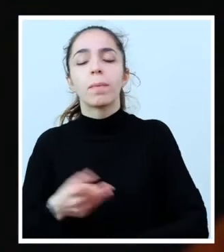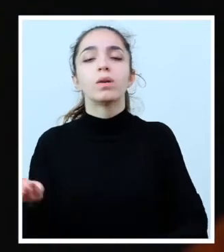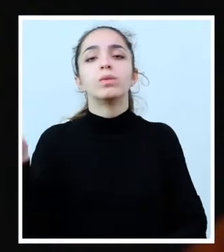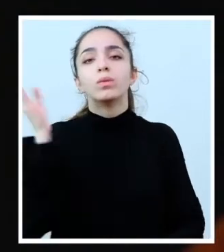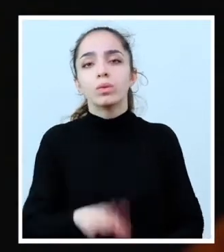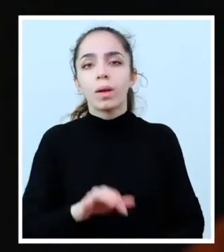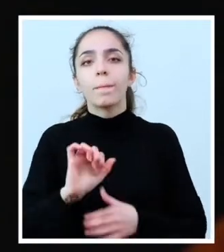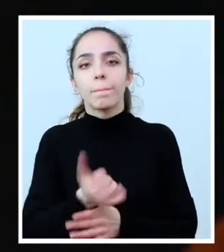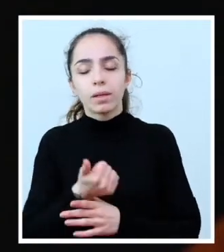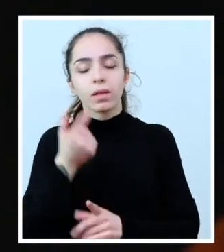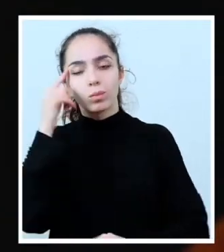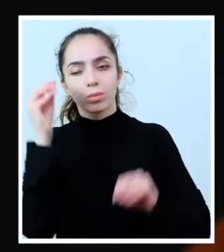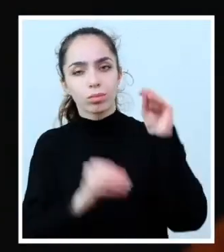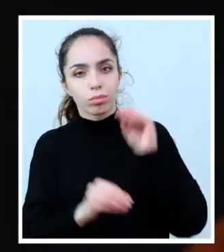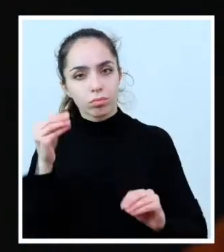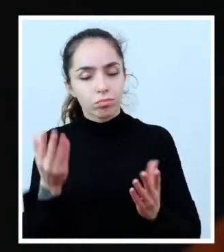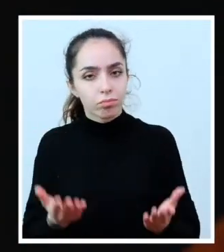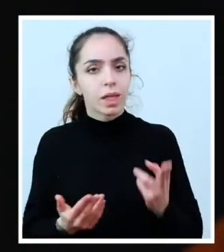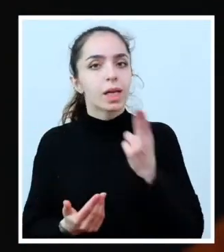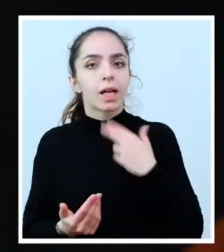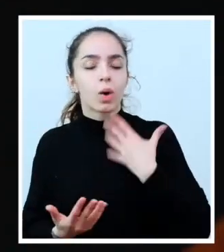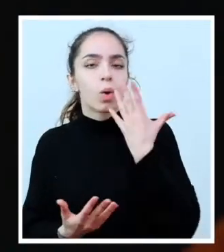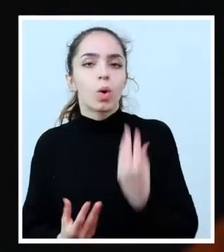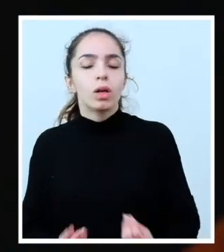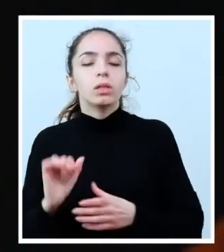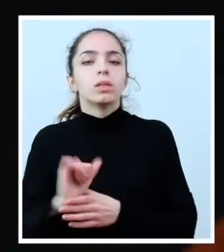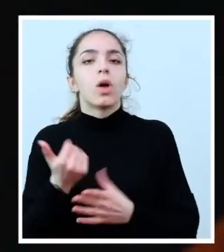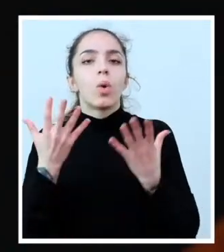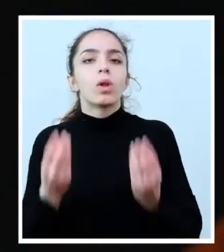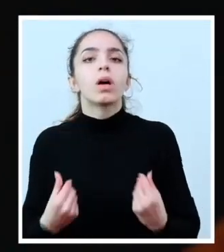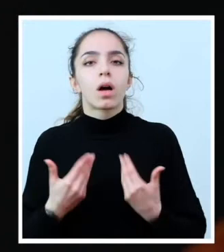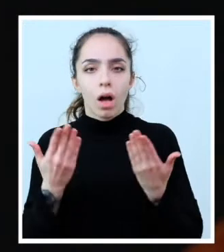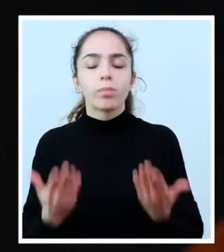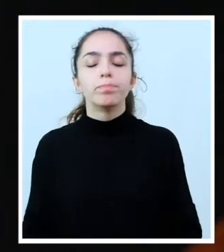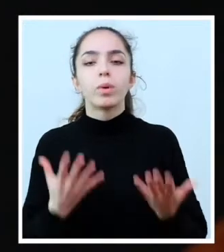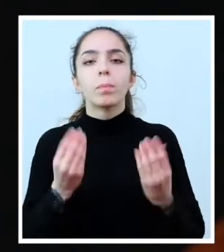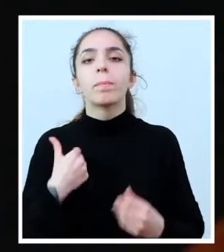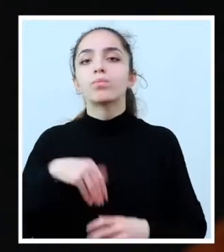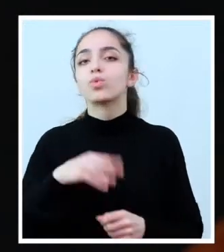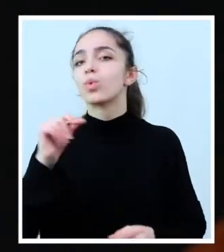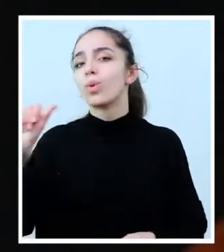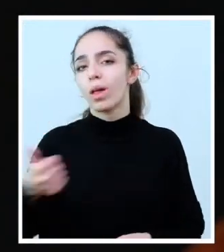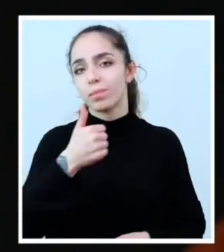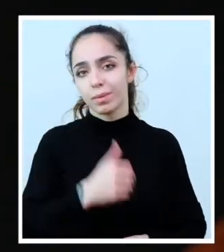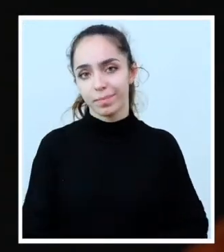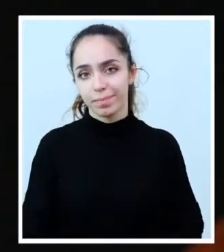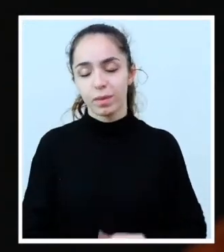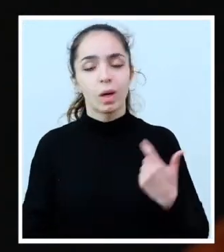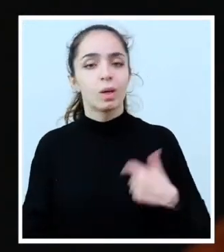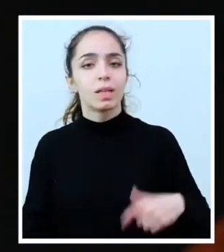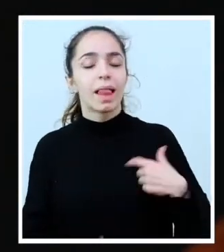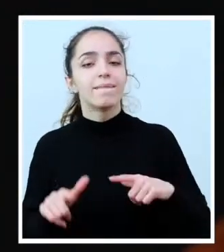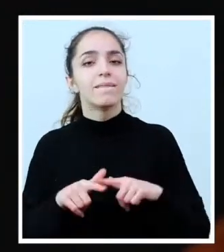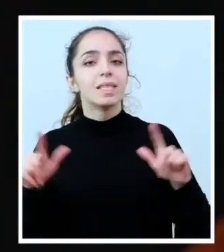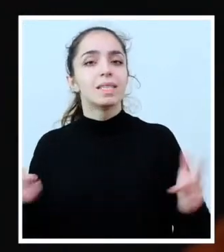ve kadın olarak, bir sanatçı olarak kabullenilmiş olmak benim için çok kıymetli. Özellikle festivale buradan